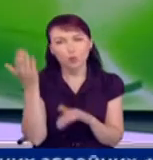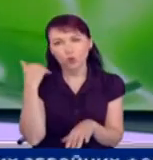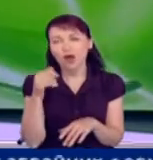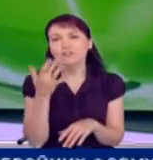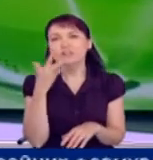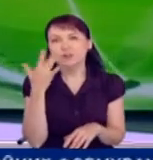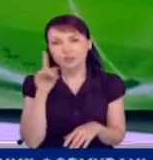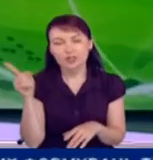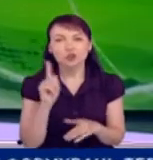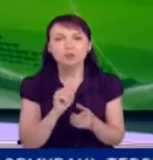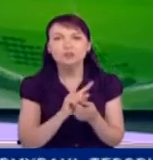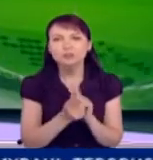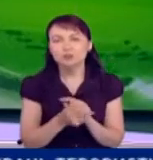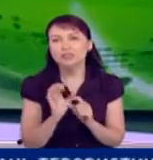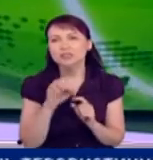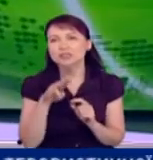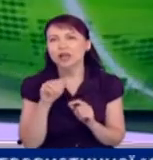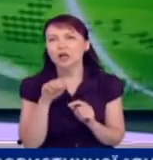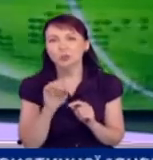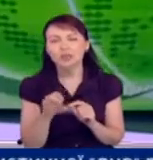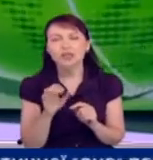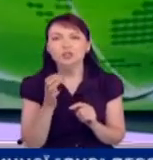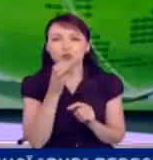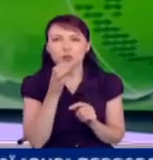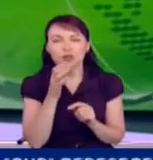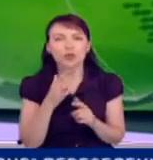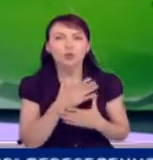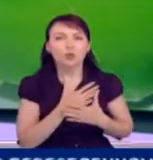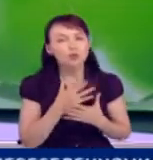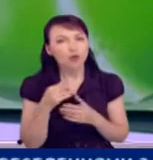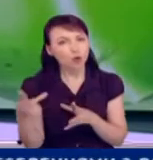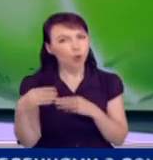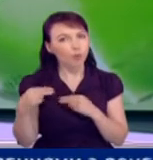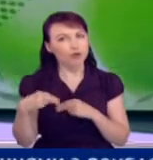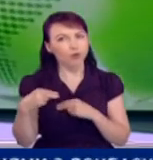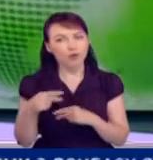щоб змінювати статус собаки з суто домашнього улюбленця на компаньйона, який може